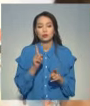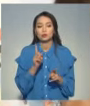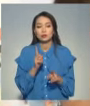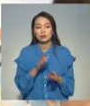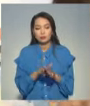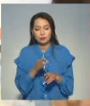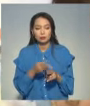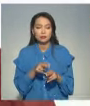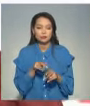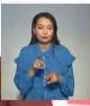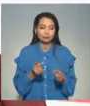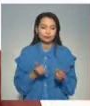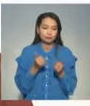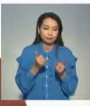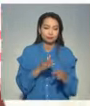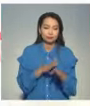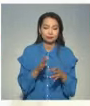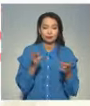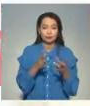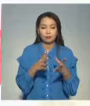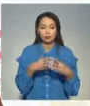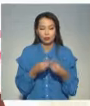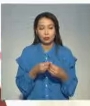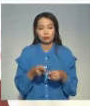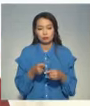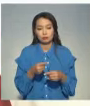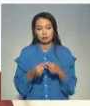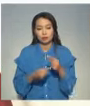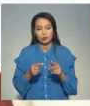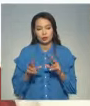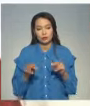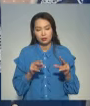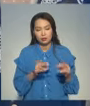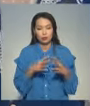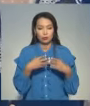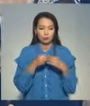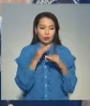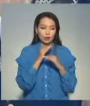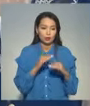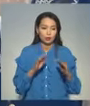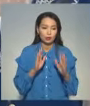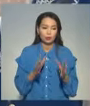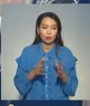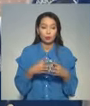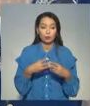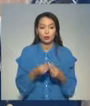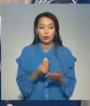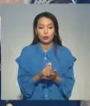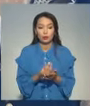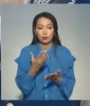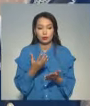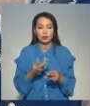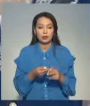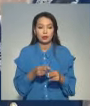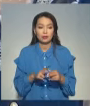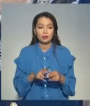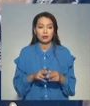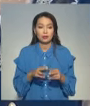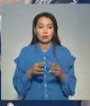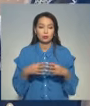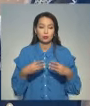кәсею керек деп ойлаймын. Бұда ғана отбасы берік болады, отбасы мықты болады. Отбасының құндылығын арттыруда енді отбасы